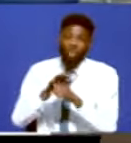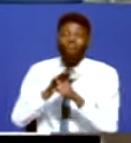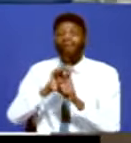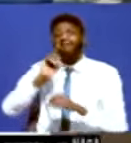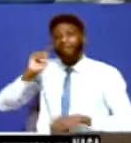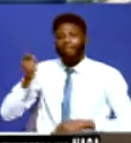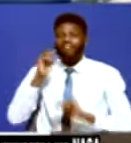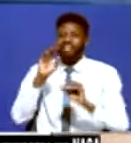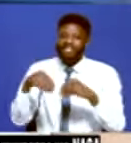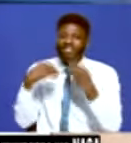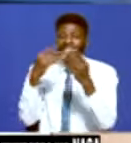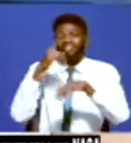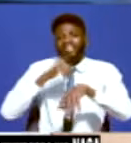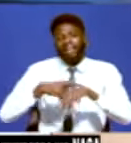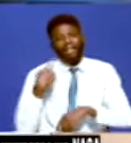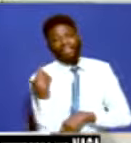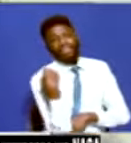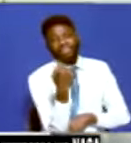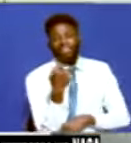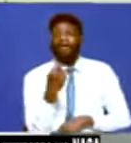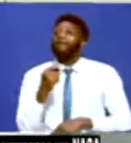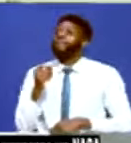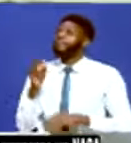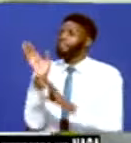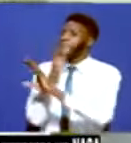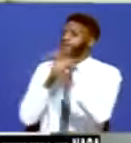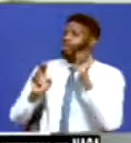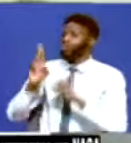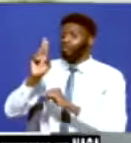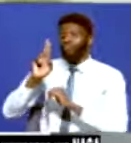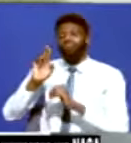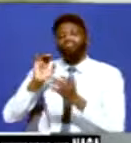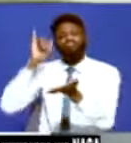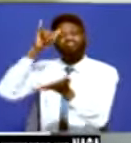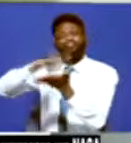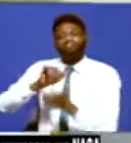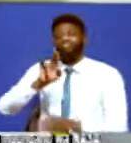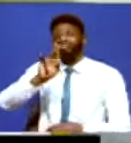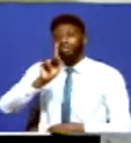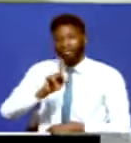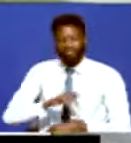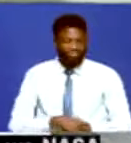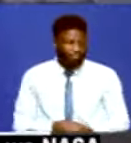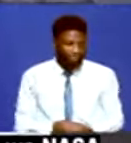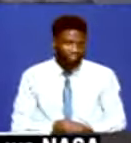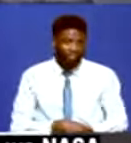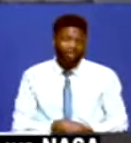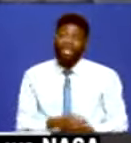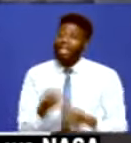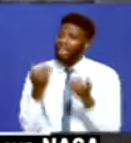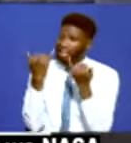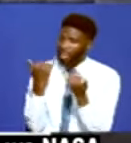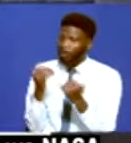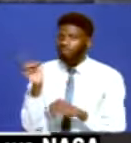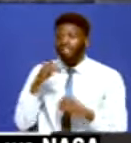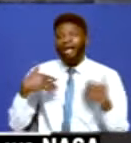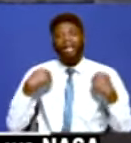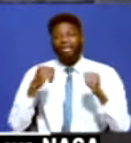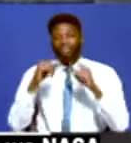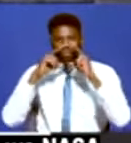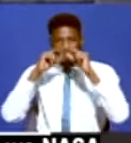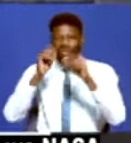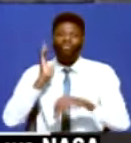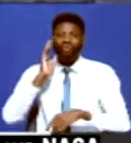ya Rais Uhuru Kenyatta nchini Uingereza. Wizara ya Afya imesema itaanza kutoa chanjo ya kwanza na ya pili. We are welcoming all